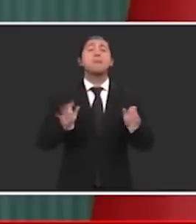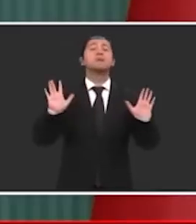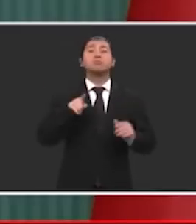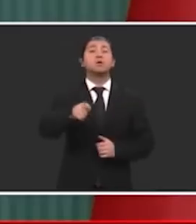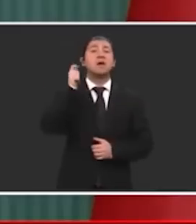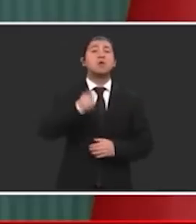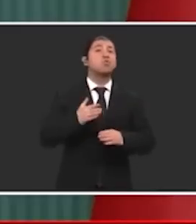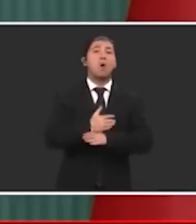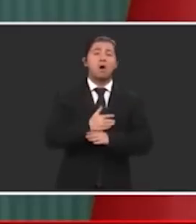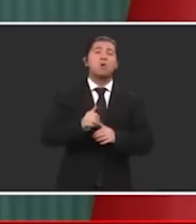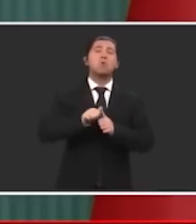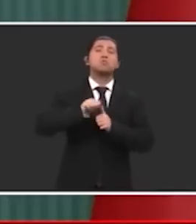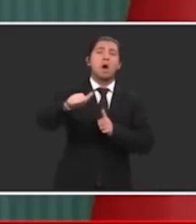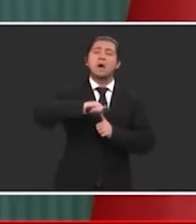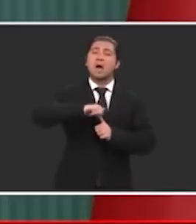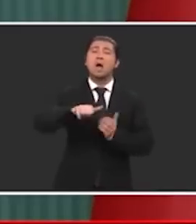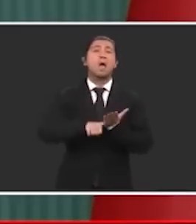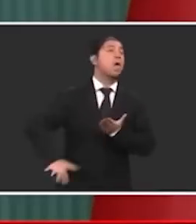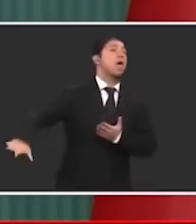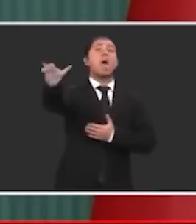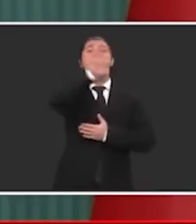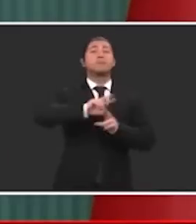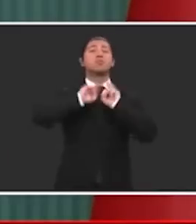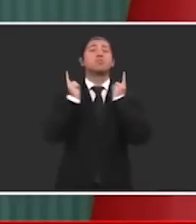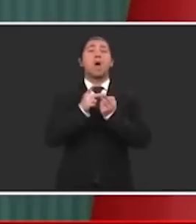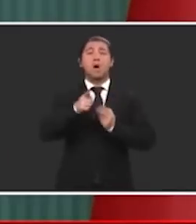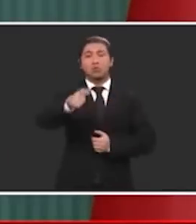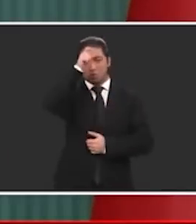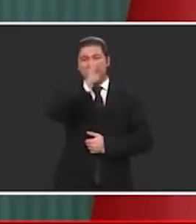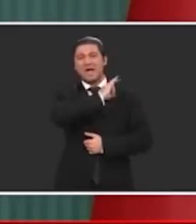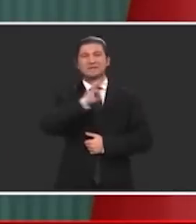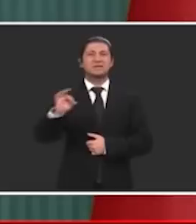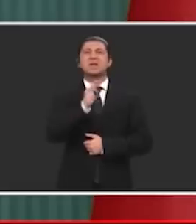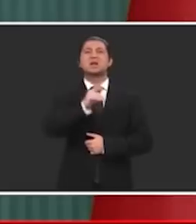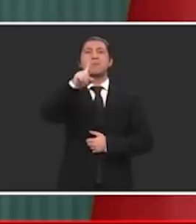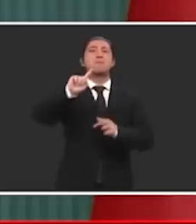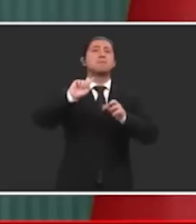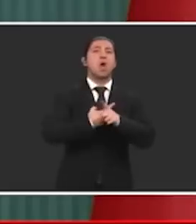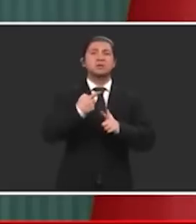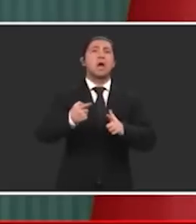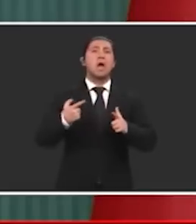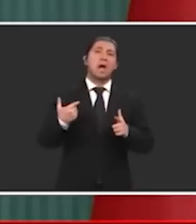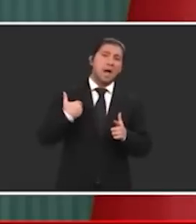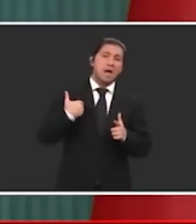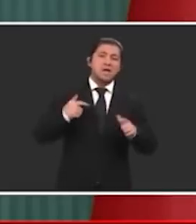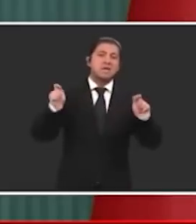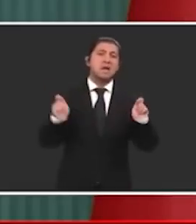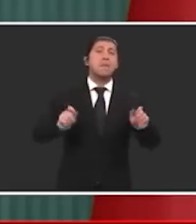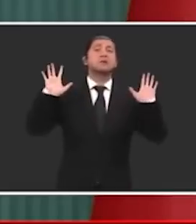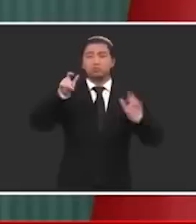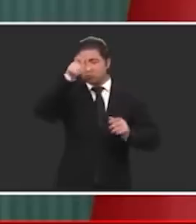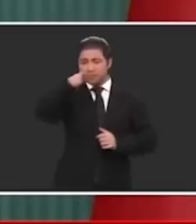gerçek uzak yakın tüm coğrafyamızda. Türkiye'siz hiçbir projenin hayata